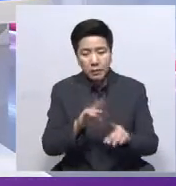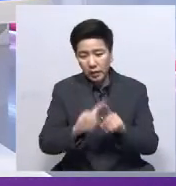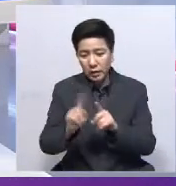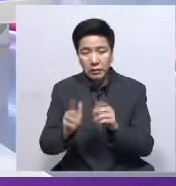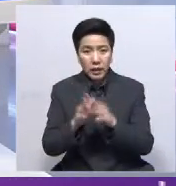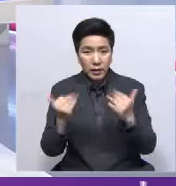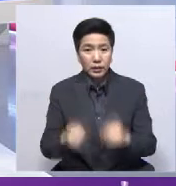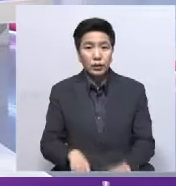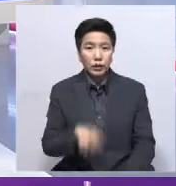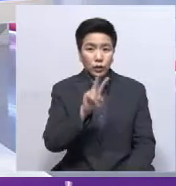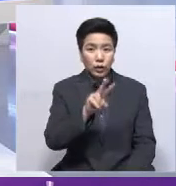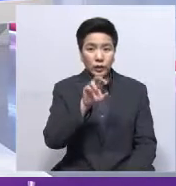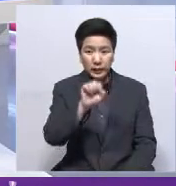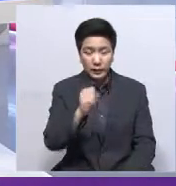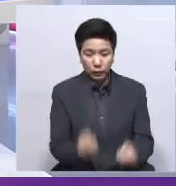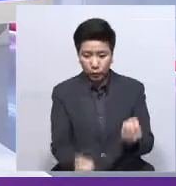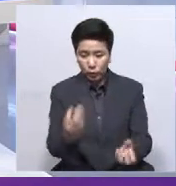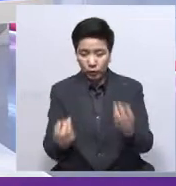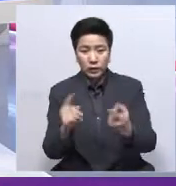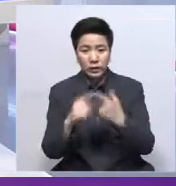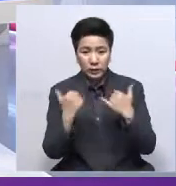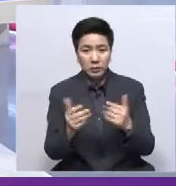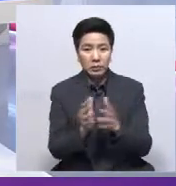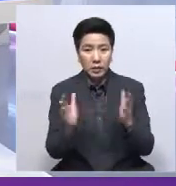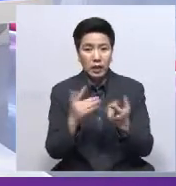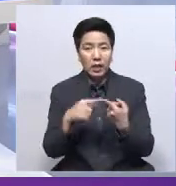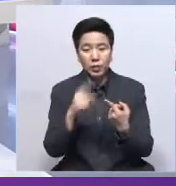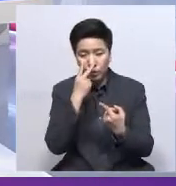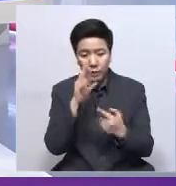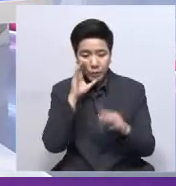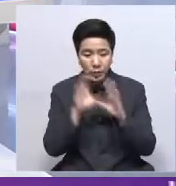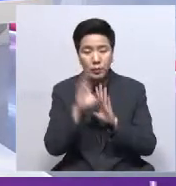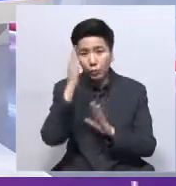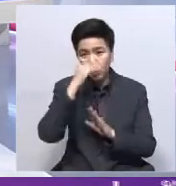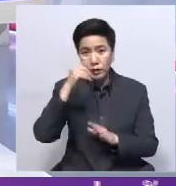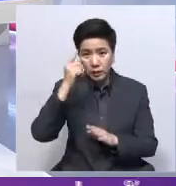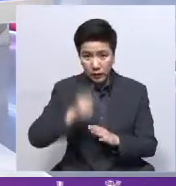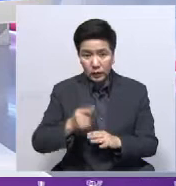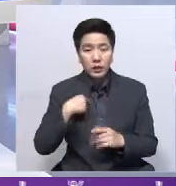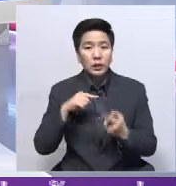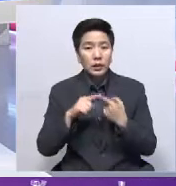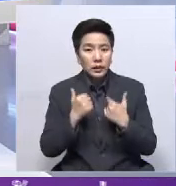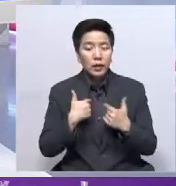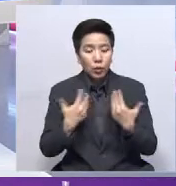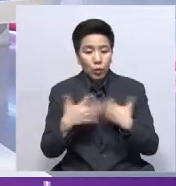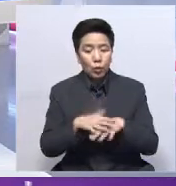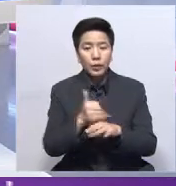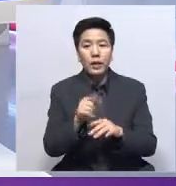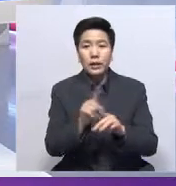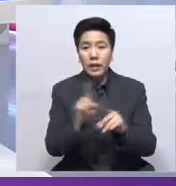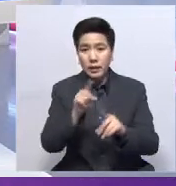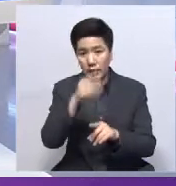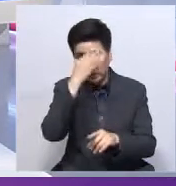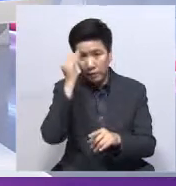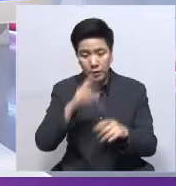นะคะ 2,200 ต้นด้วยกันเยอะมากแล้วเห็นจากภาพก็สวยมากนะคะก็ไปร่วมกันได้แต่ว่าที่สำคัญอย่